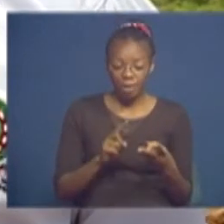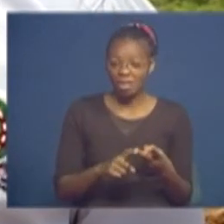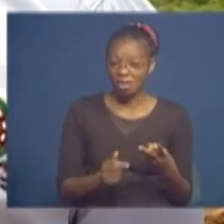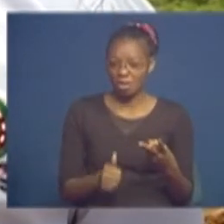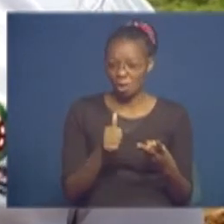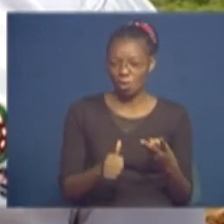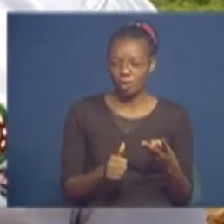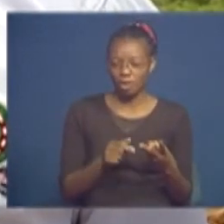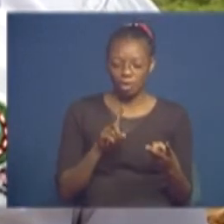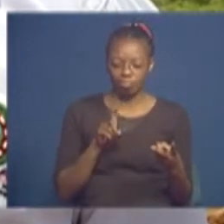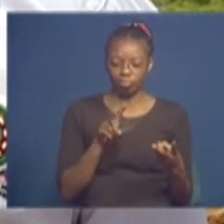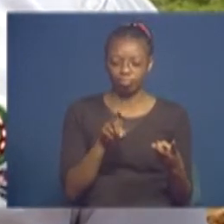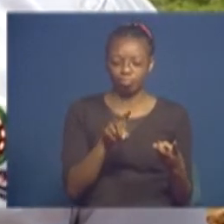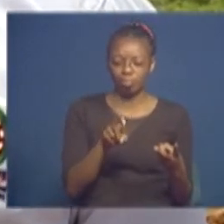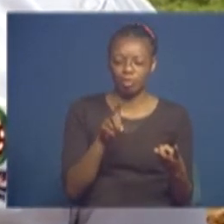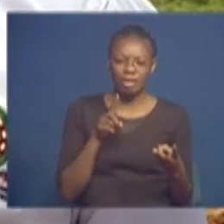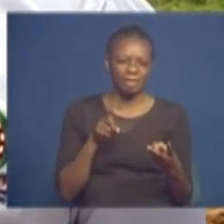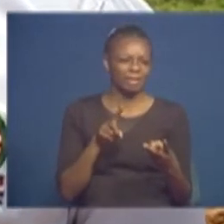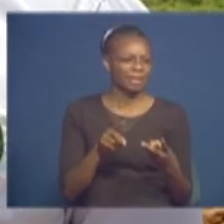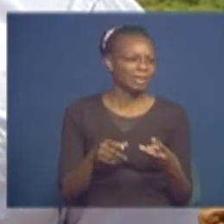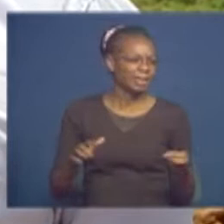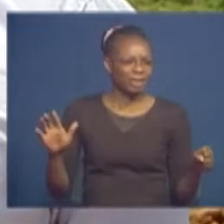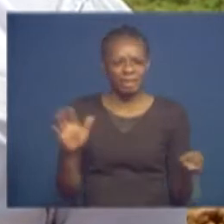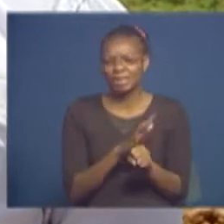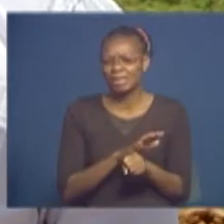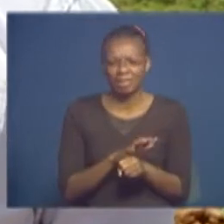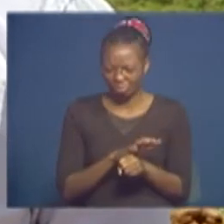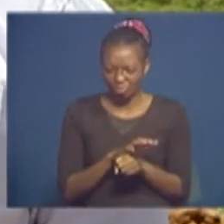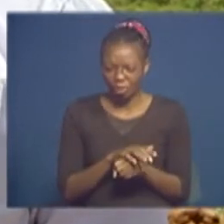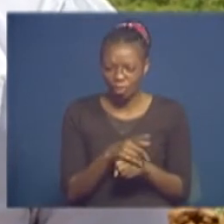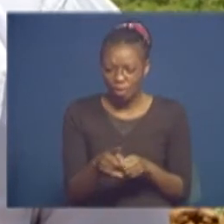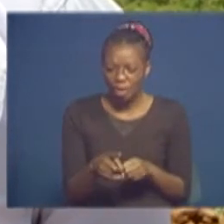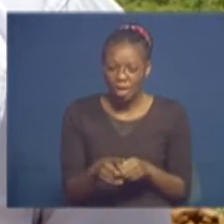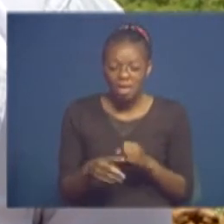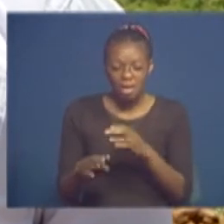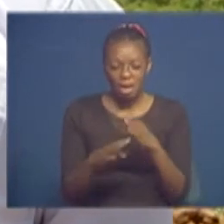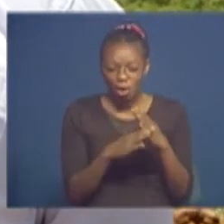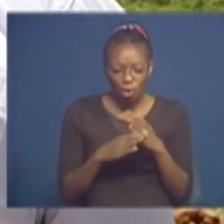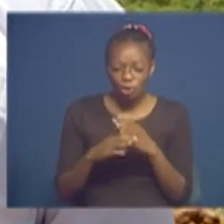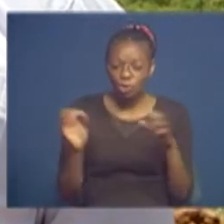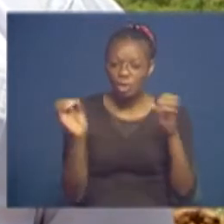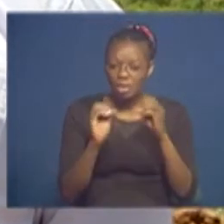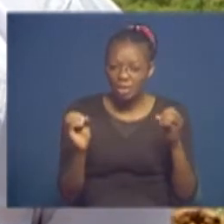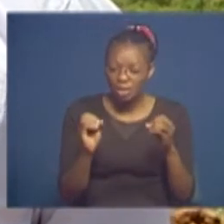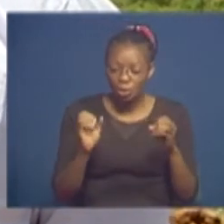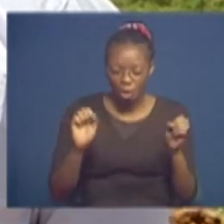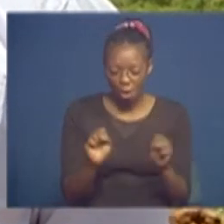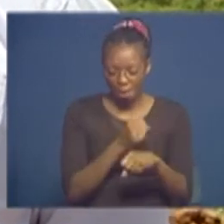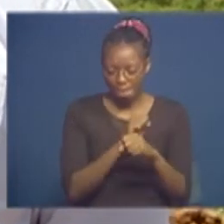mbeleni, pest ziko. Tuko na aphids, tuko na white flies, and especially white flies ziko